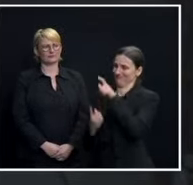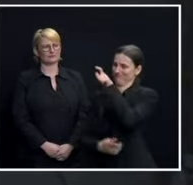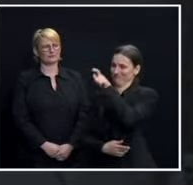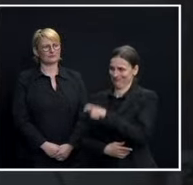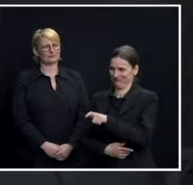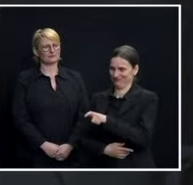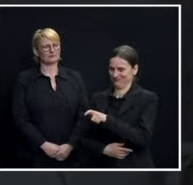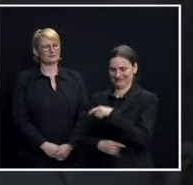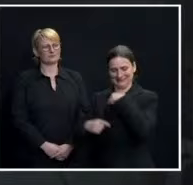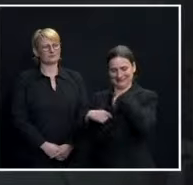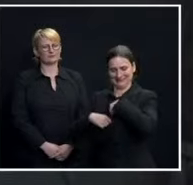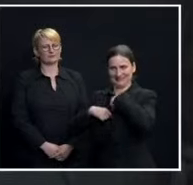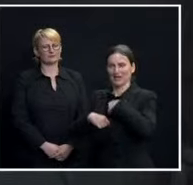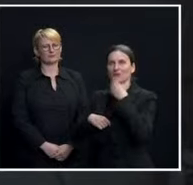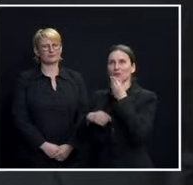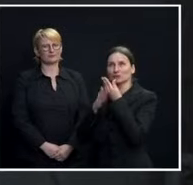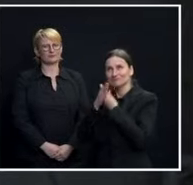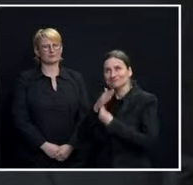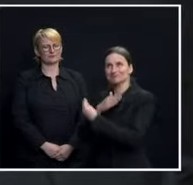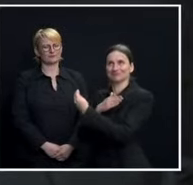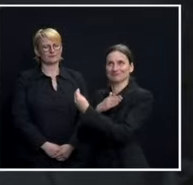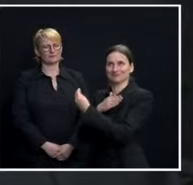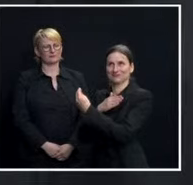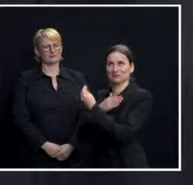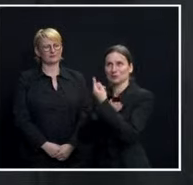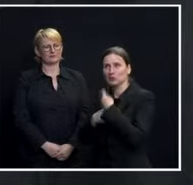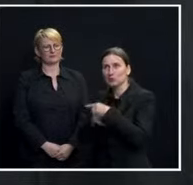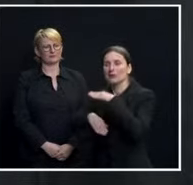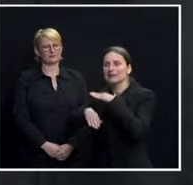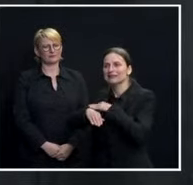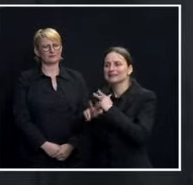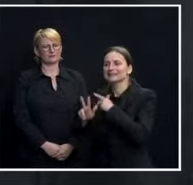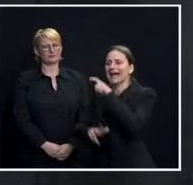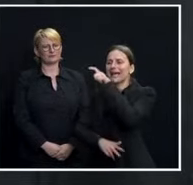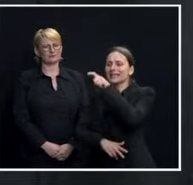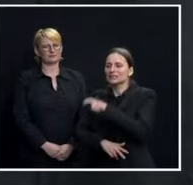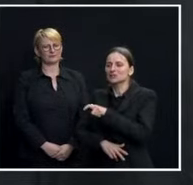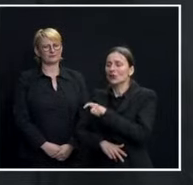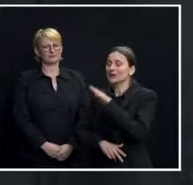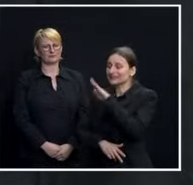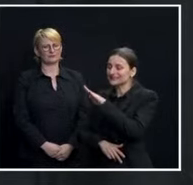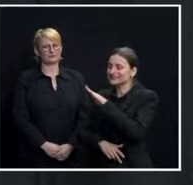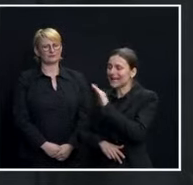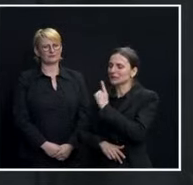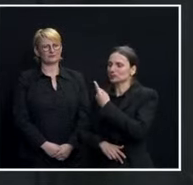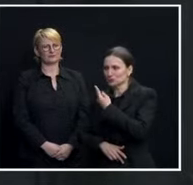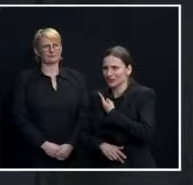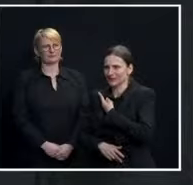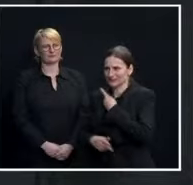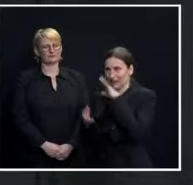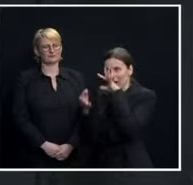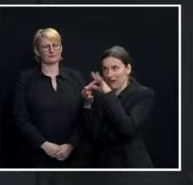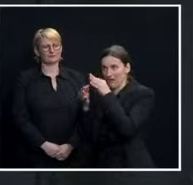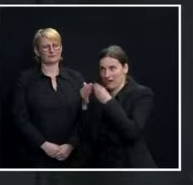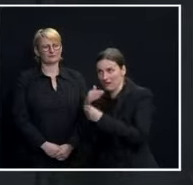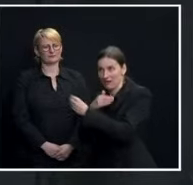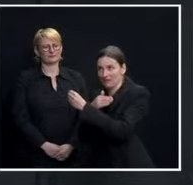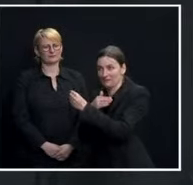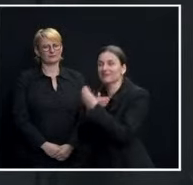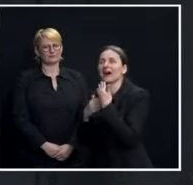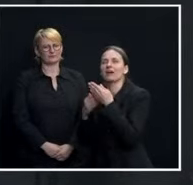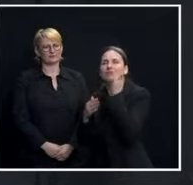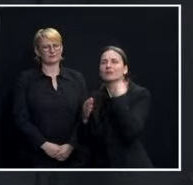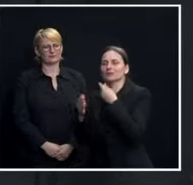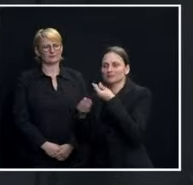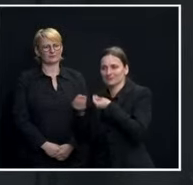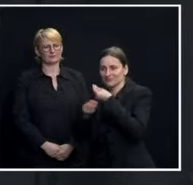weil ich irgendwann mal mich reindenken konnte, eben über einen Zeitzeugen in ein Einzelschicksal. Als ich gemerkt habe, ein Vater, der gesagt hat, ich